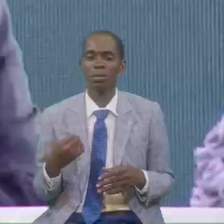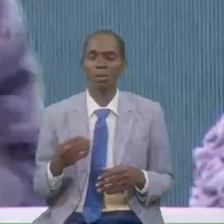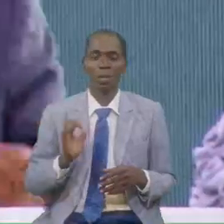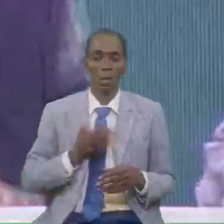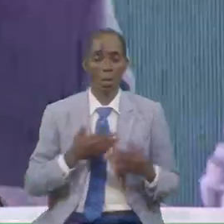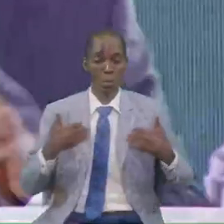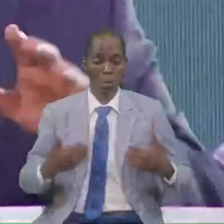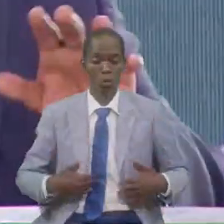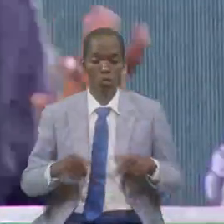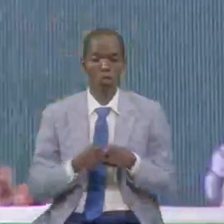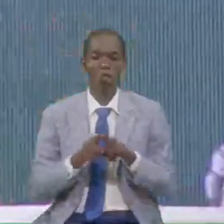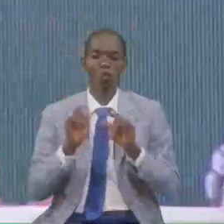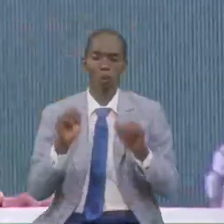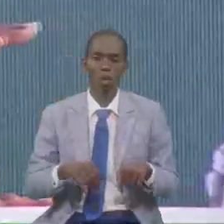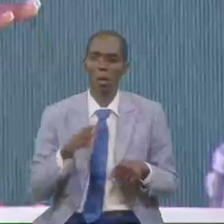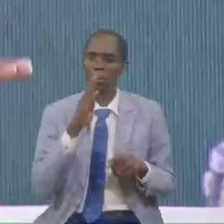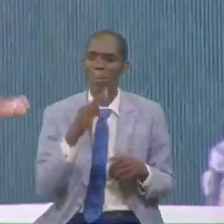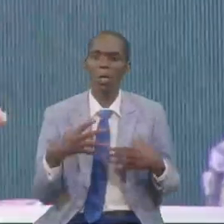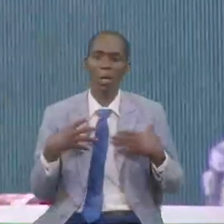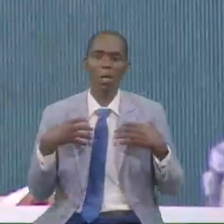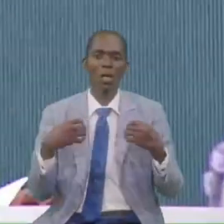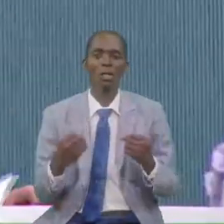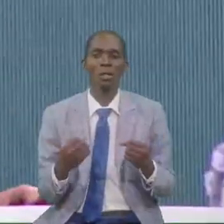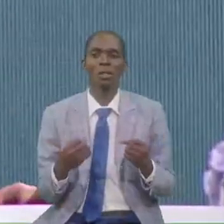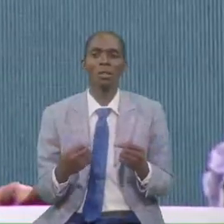Notre corps également peut être guéri.